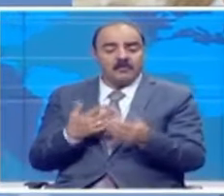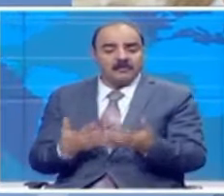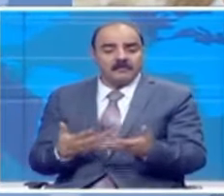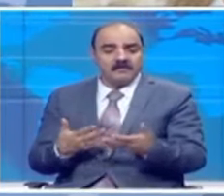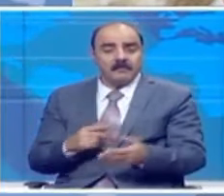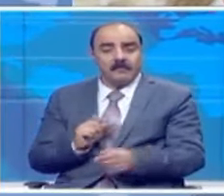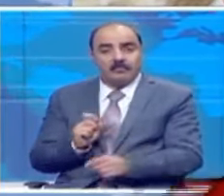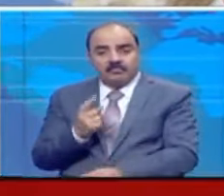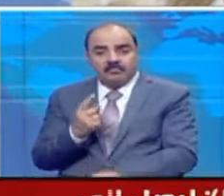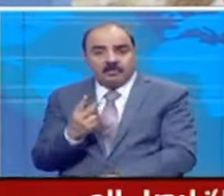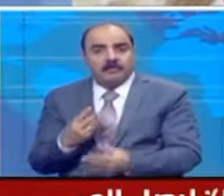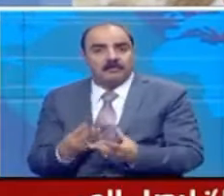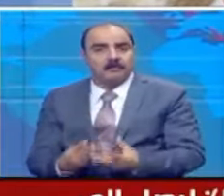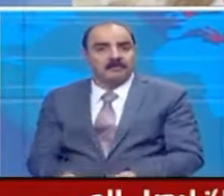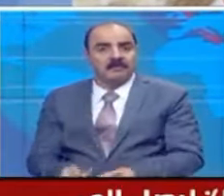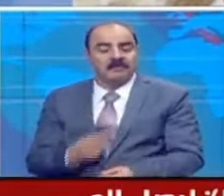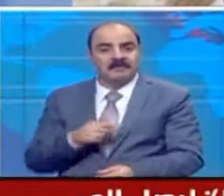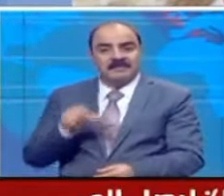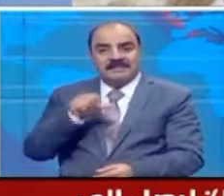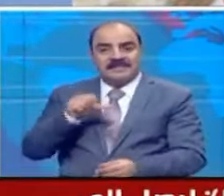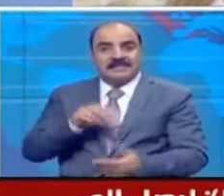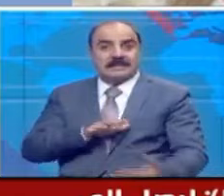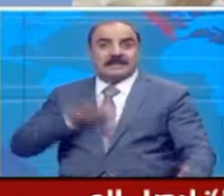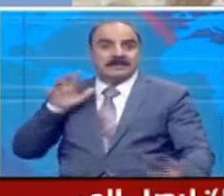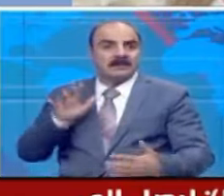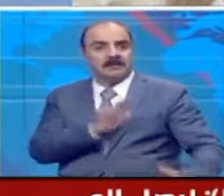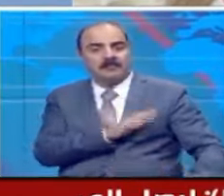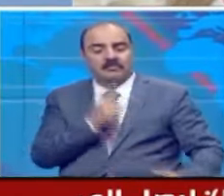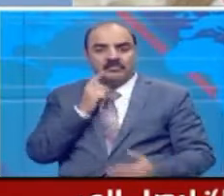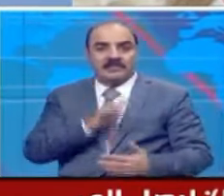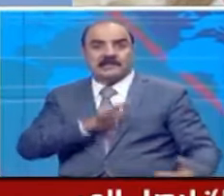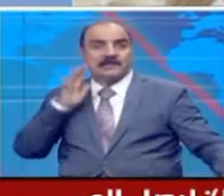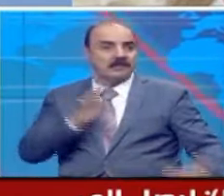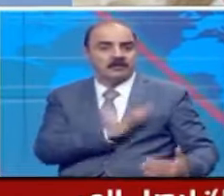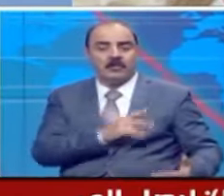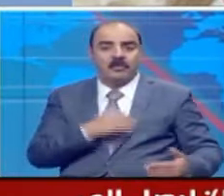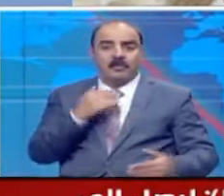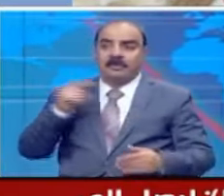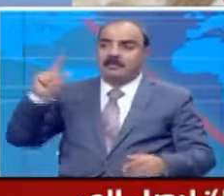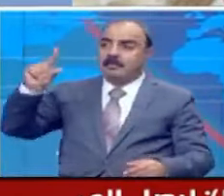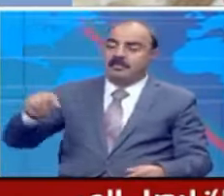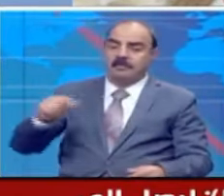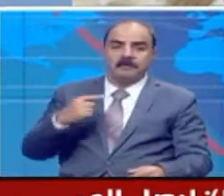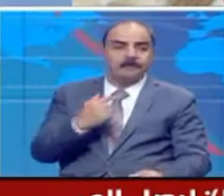تتمدد بعد كده، فبيحصل على مزيد من المنتجات وبيخزنها في البيت.